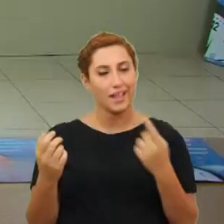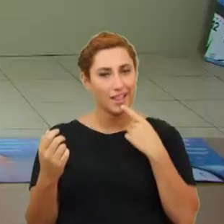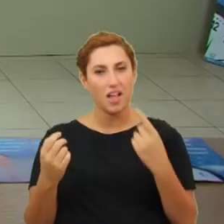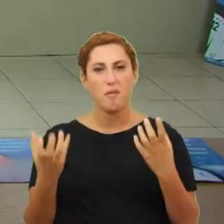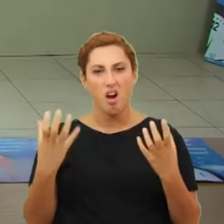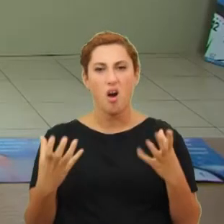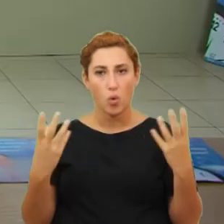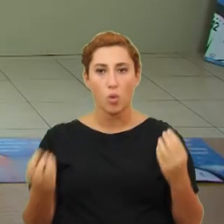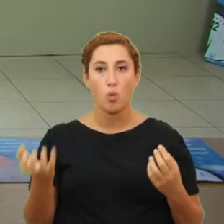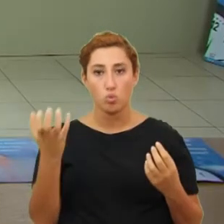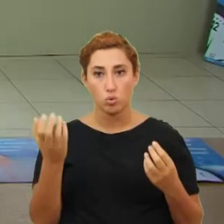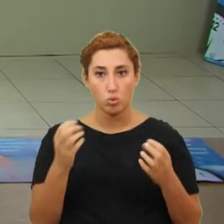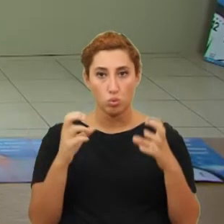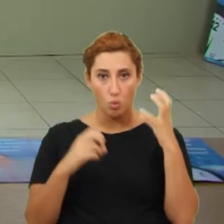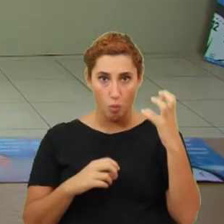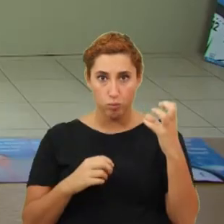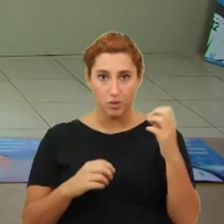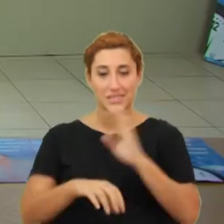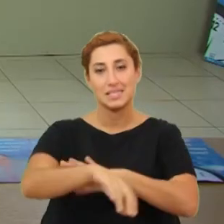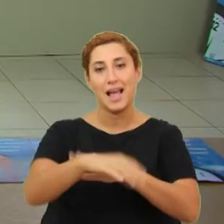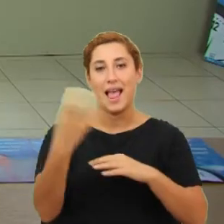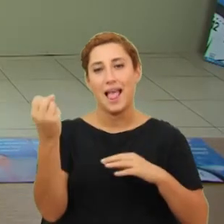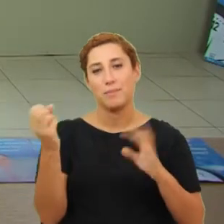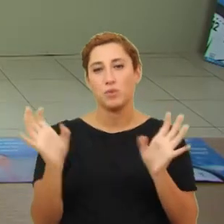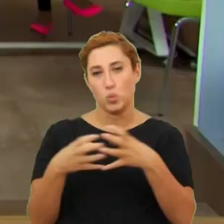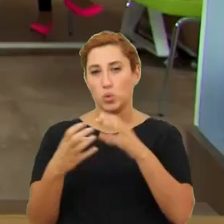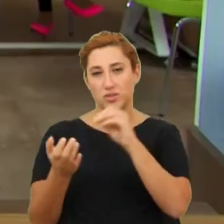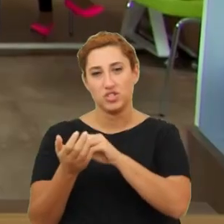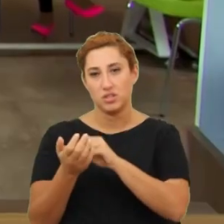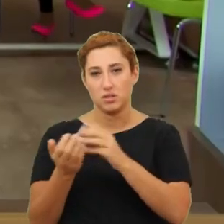Diyelim ki ağır olan top sağ elimdeki grupta.